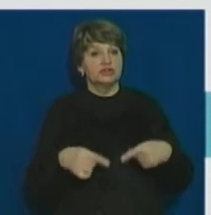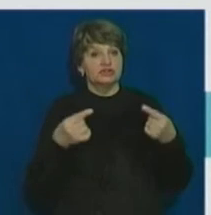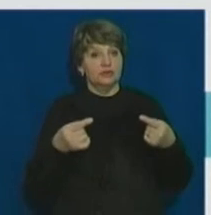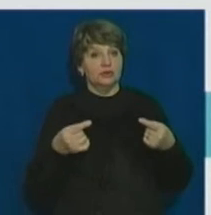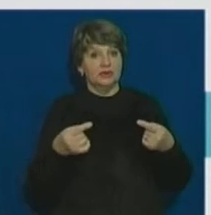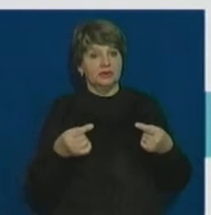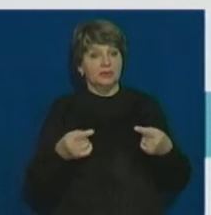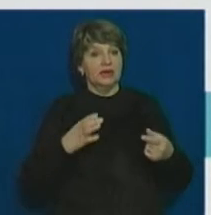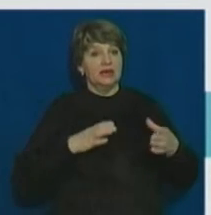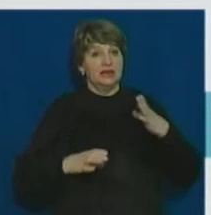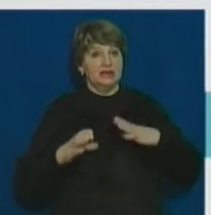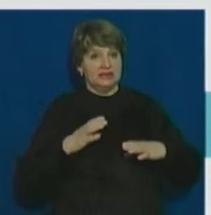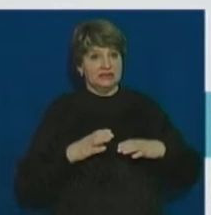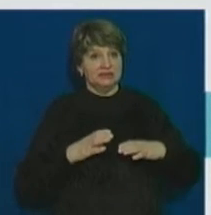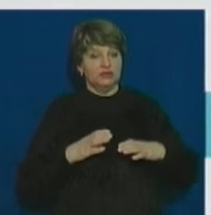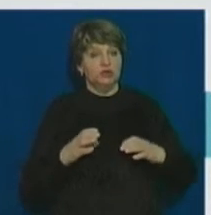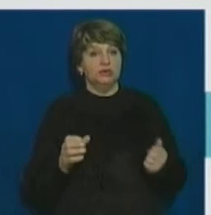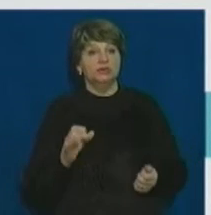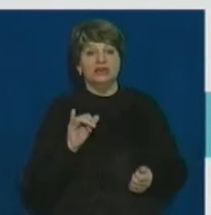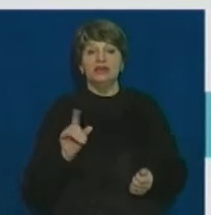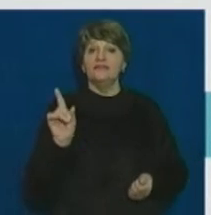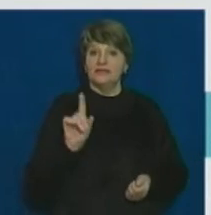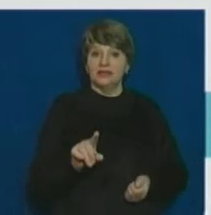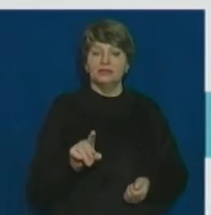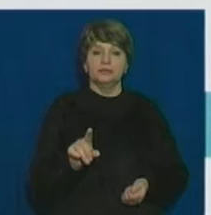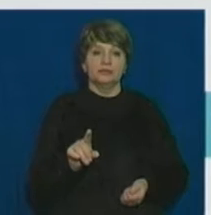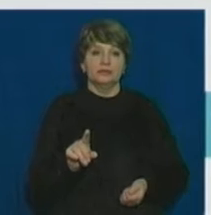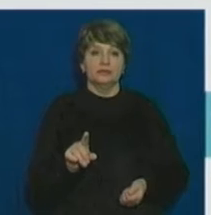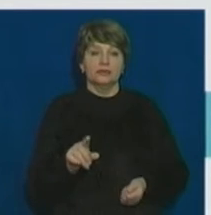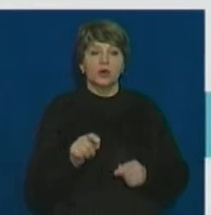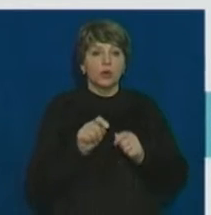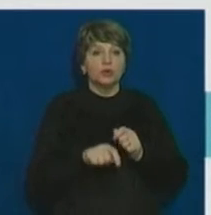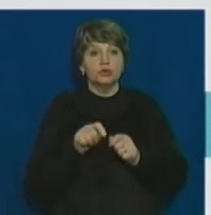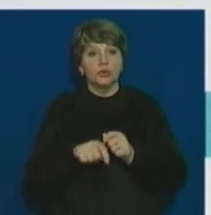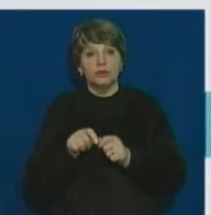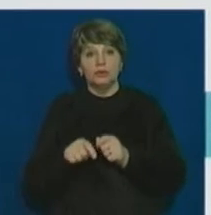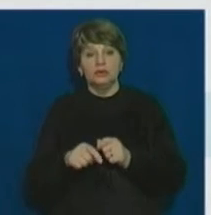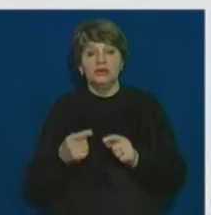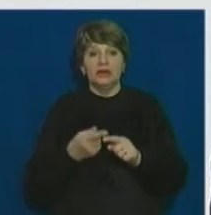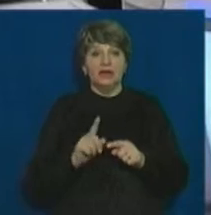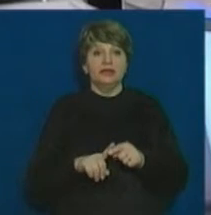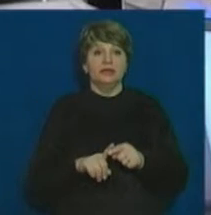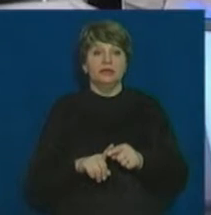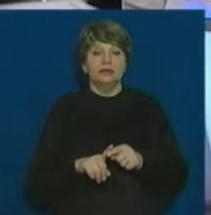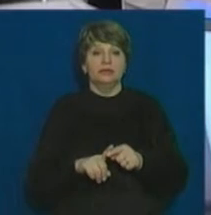демократичним інститутом NDI, і він контролюється фактично цією структурою.